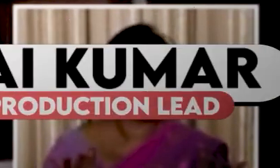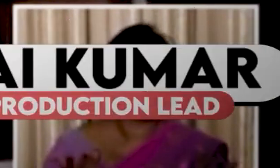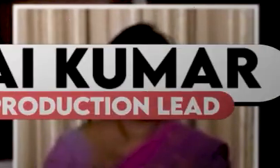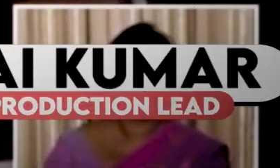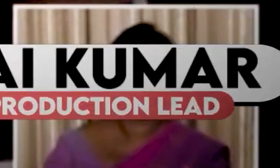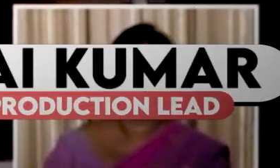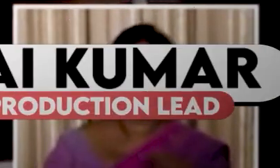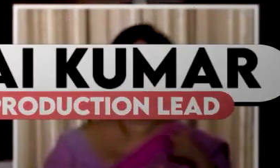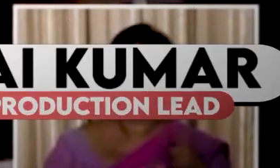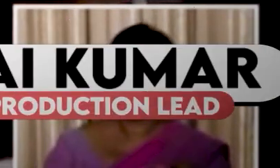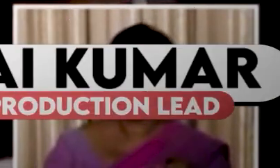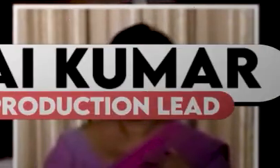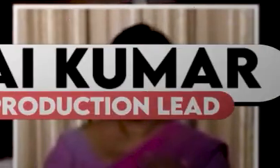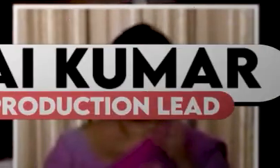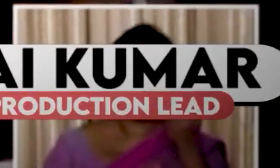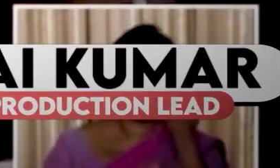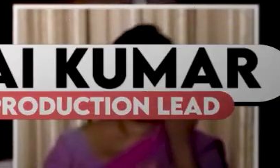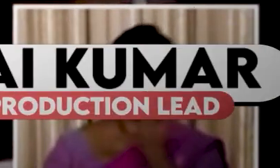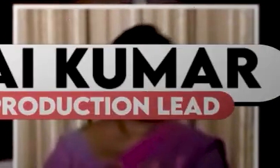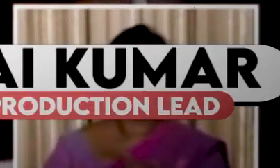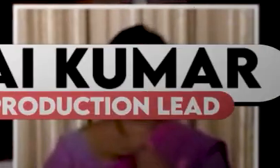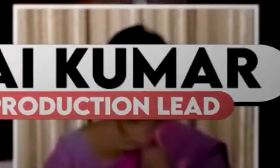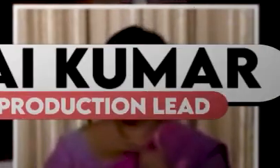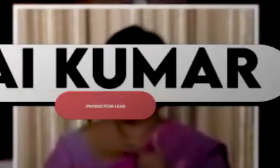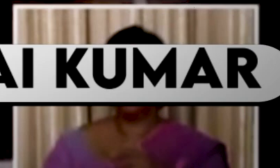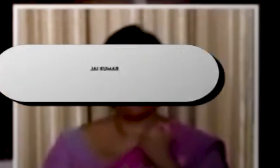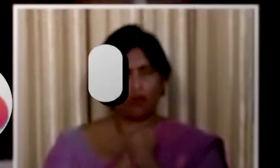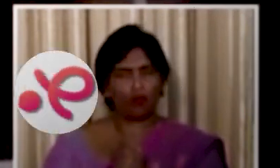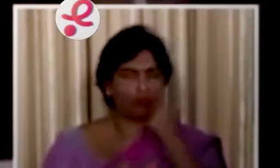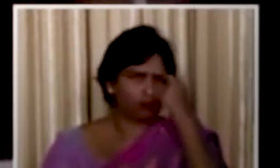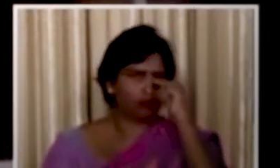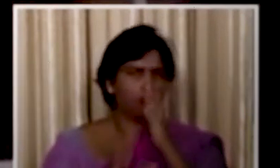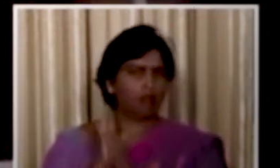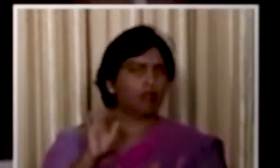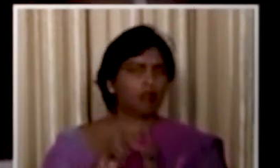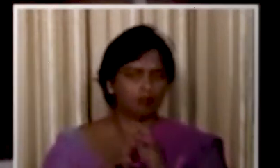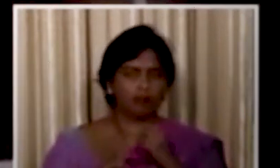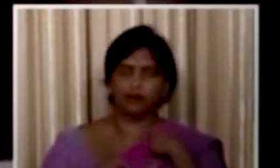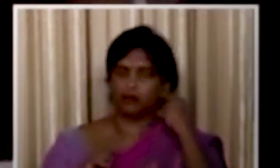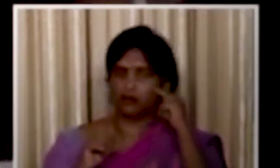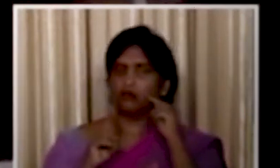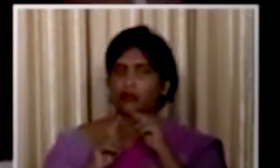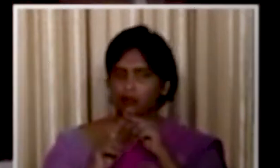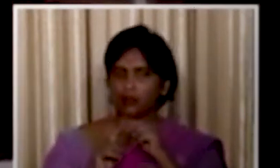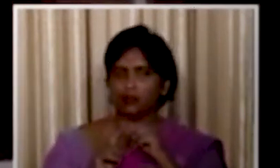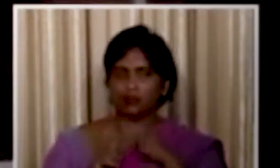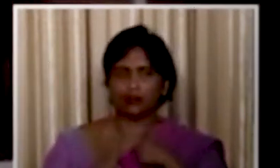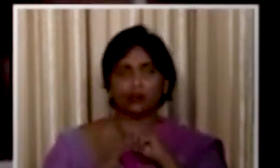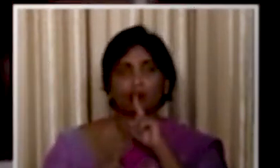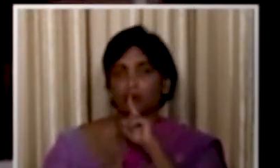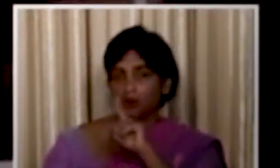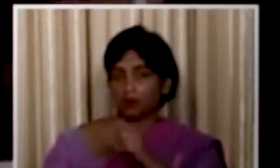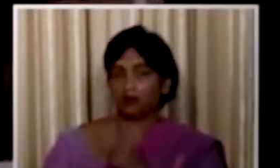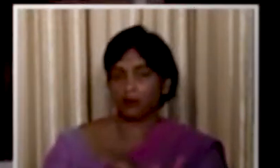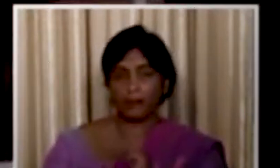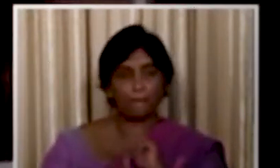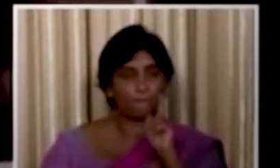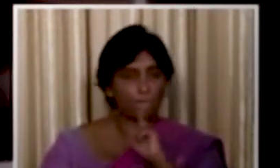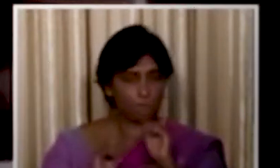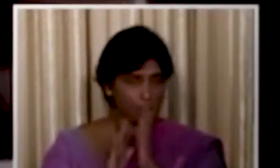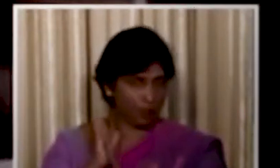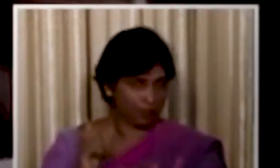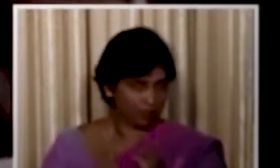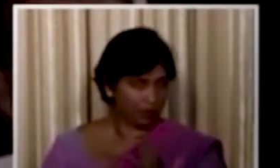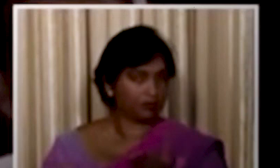கண்டிப்பான கண்டனமாக நான் போலீஸ் அமைச்சரிடம் இந்த சபையில் பதிவு செய்ய விரும்புகின்றேன். ஒரு பாராளுமன்ற உறுப்பினர்